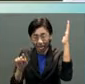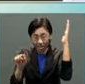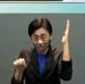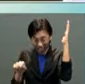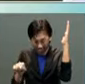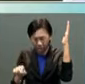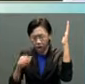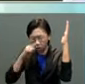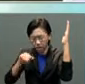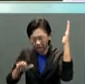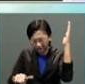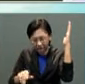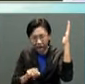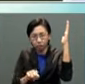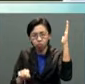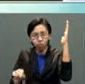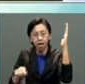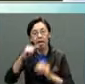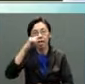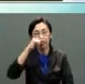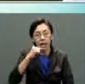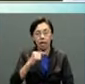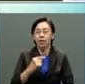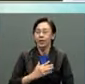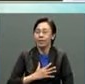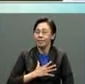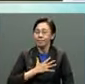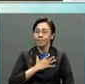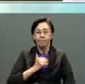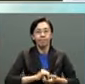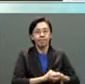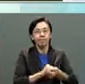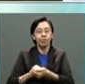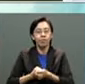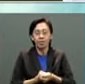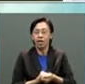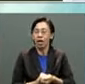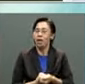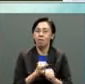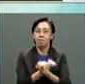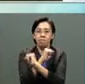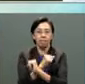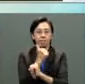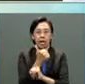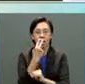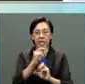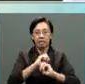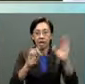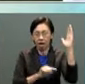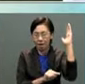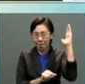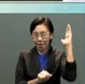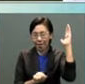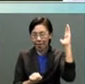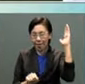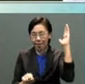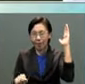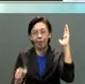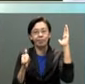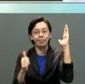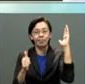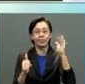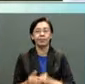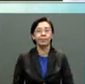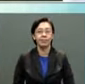ภาคภูมิใจในความเป็นไทยของพวกเราที่ช่วยกันทำให้เราควบคุมโรคได้แล้วเห็นเป็นภาพอย่างนี้เกิดขึ้นมานะครับม